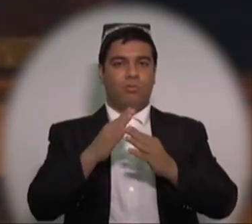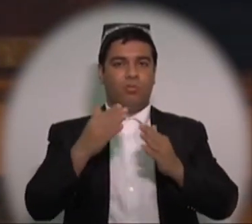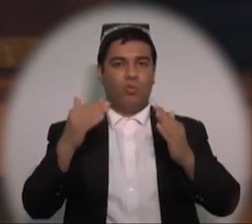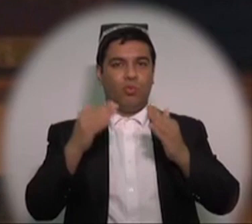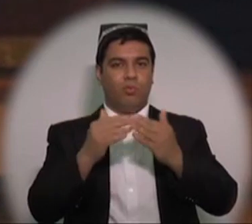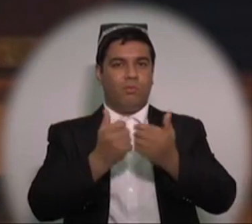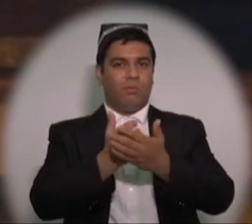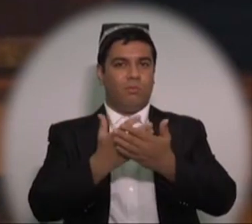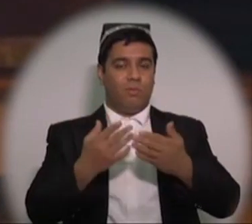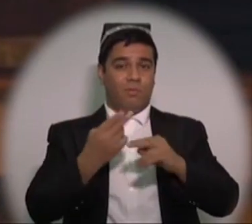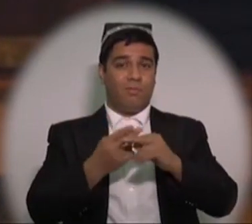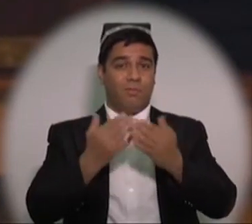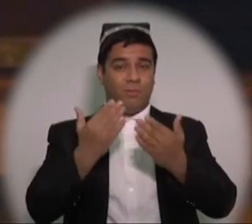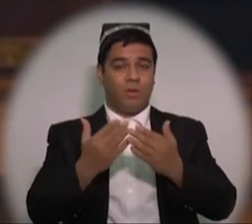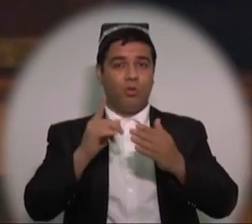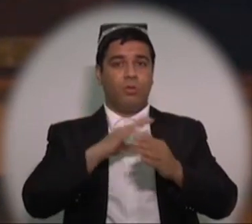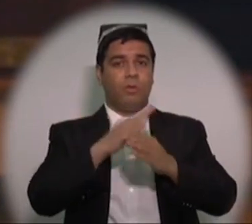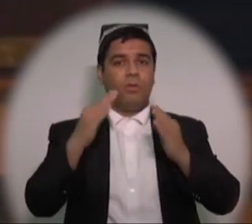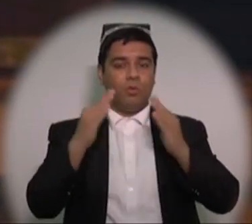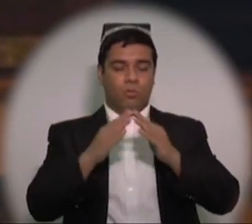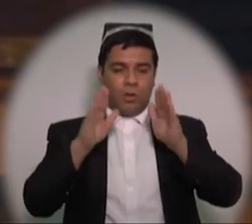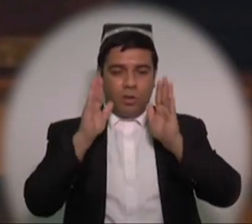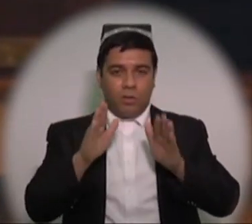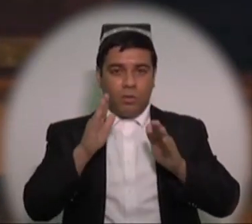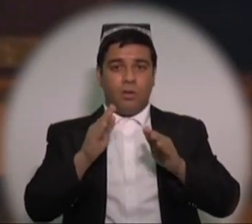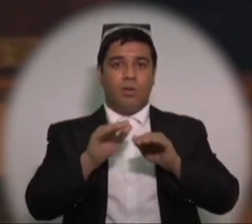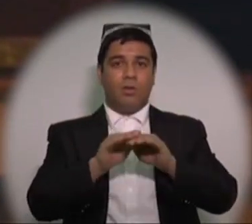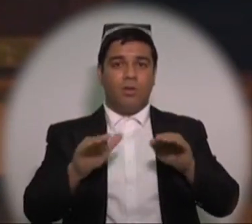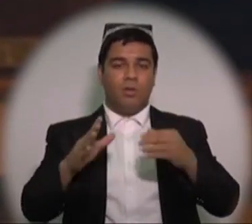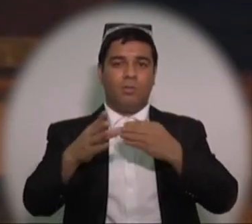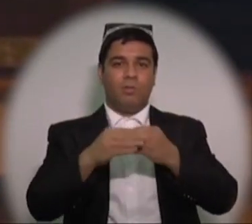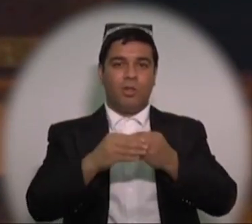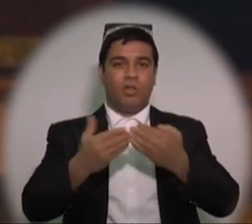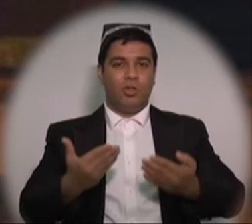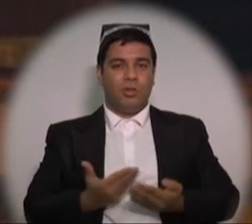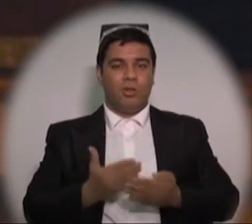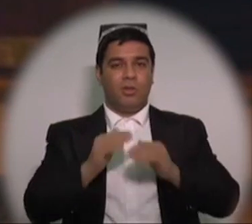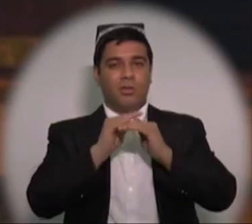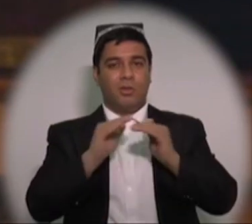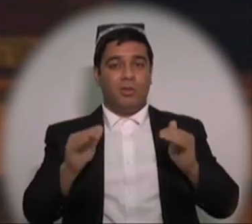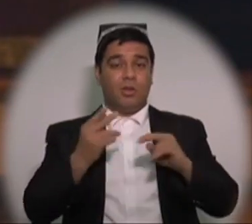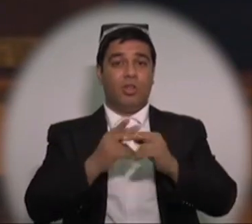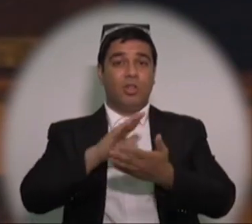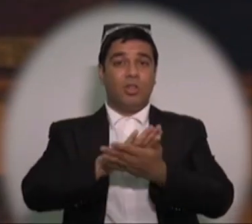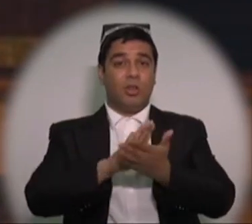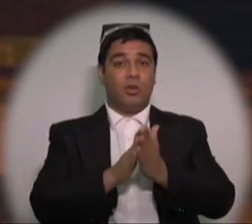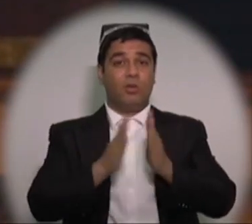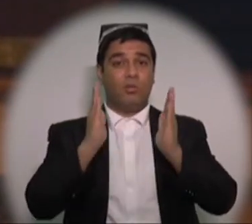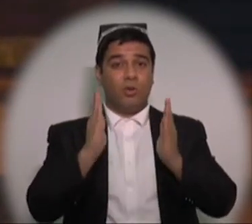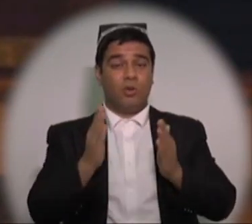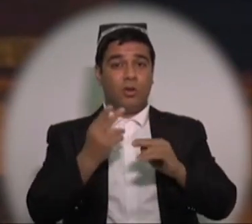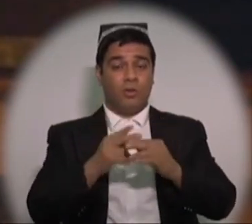uchun ana shu joyda ibodatini qilib, bola-chaqasi bilan huzur-halovatda yashashi uchun sharoit